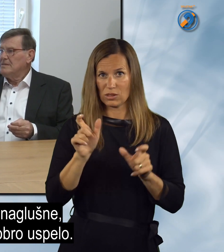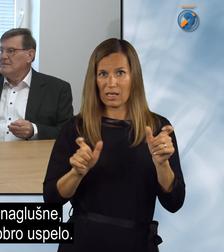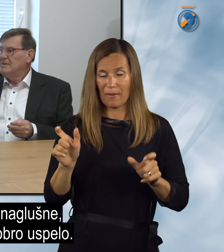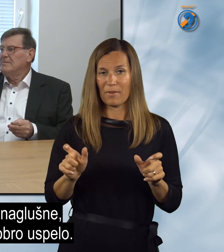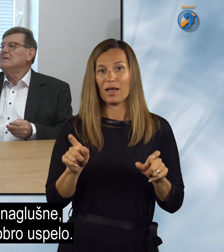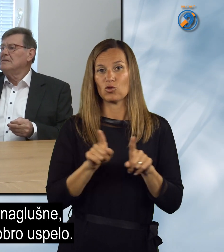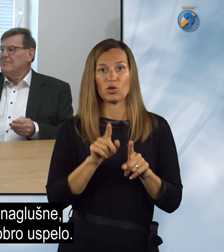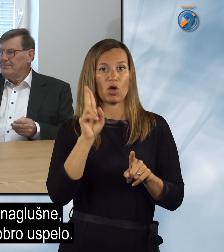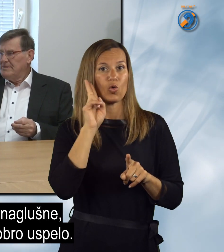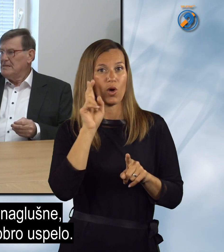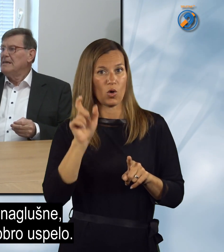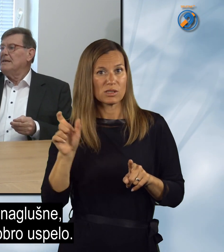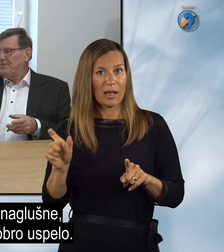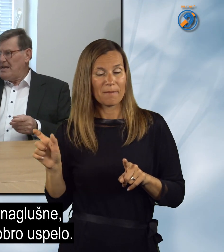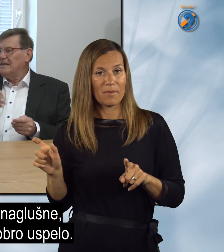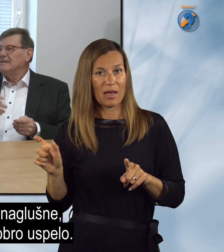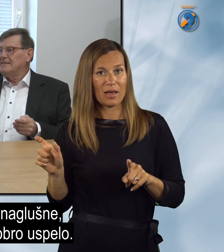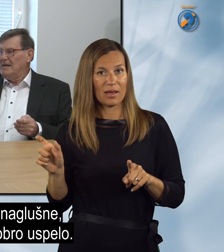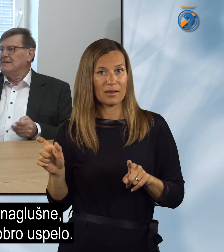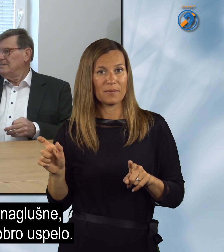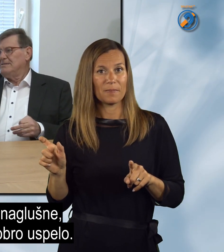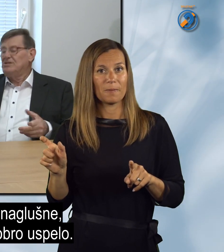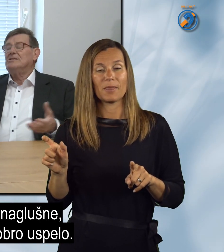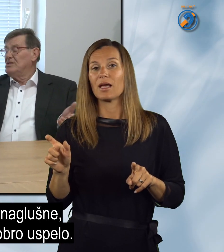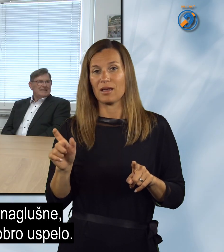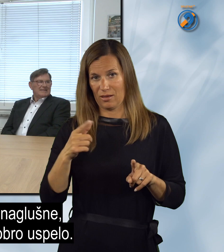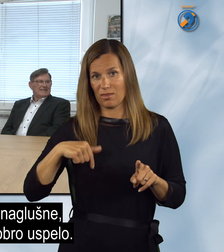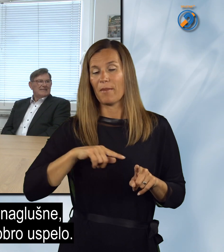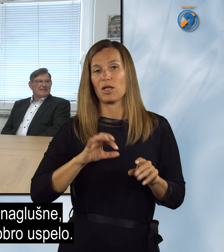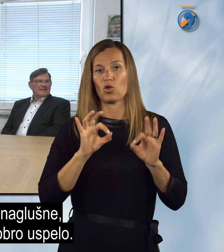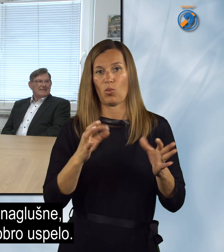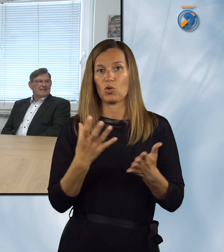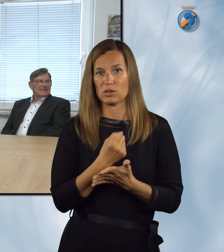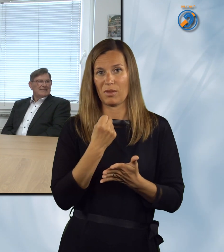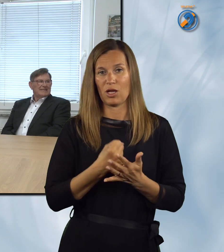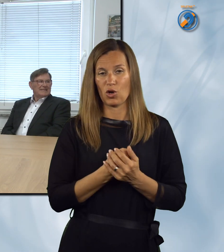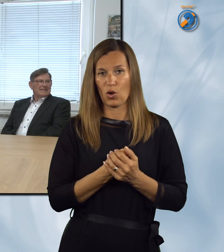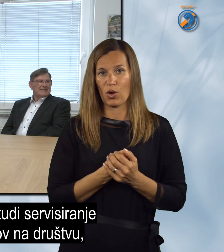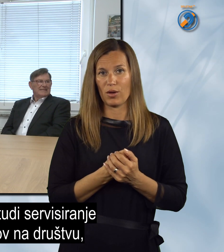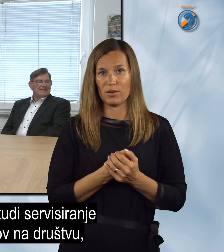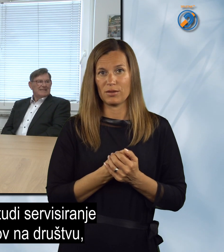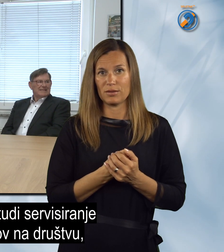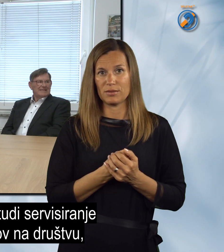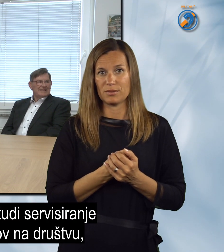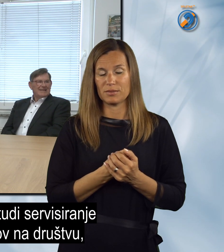naglušne osebe in gluhe, ki je tudi dobro nam uspelo.